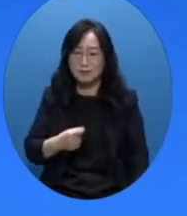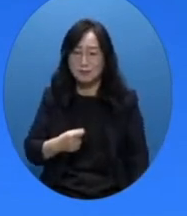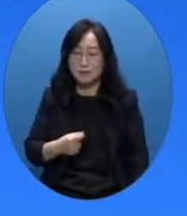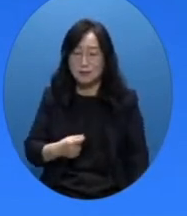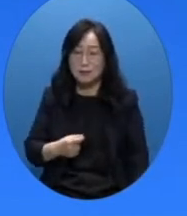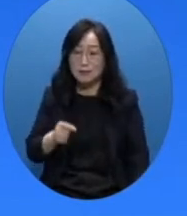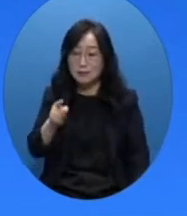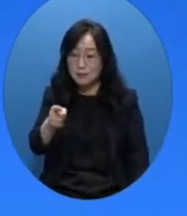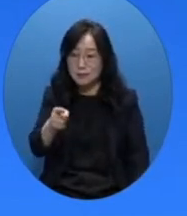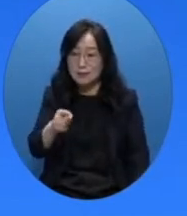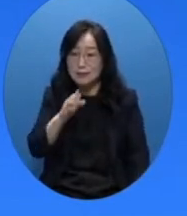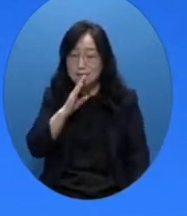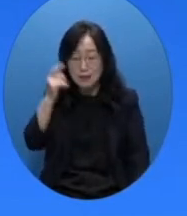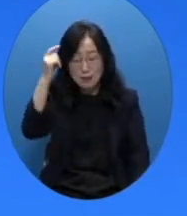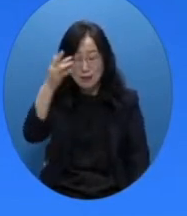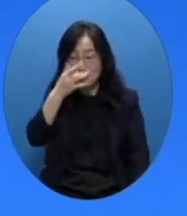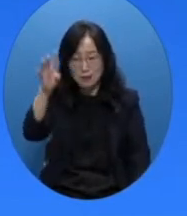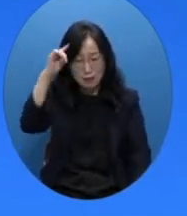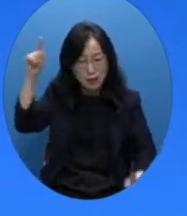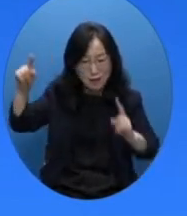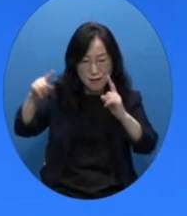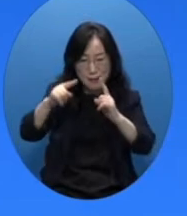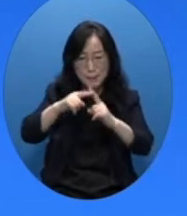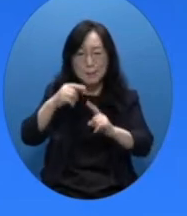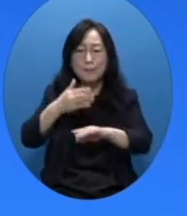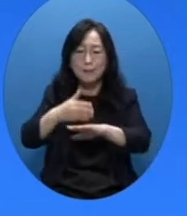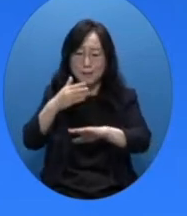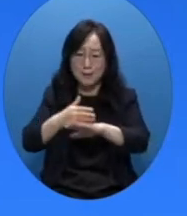같은 절대긍정 절대감사의 삶을 살아가는